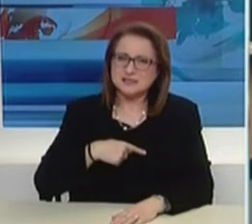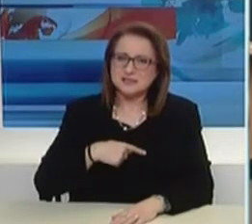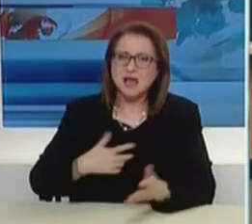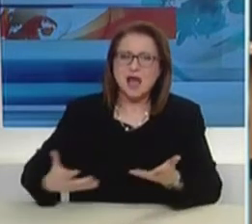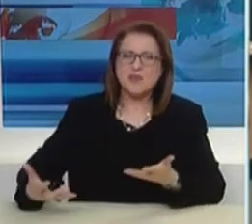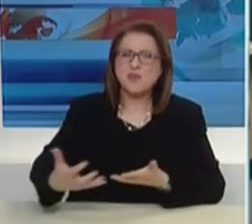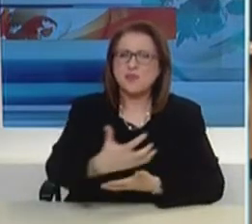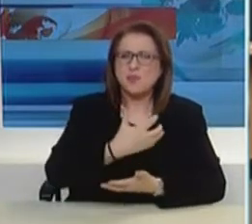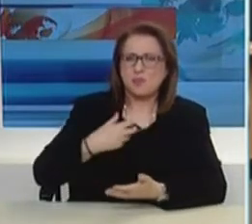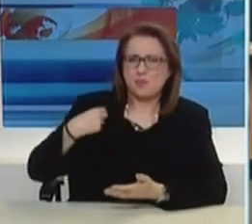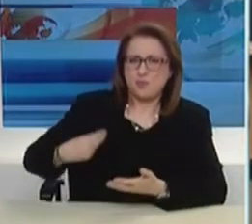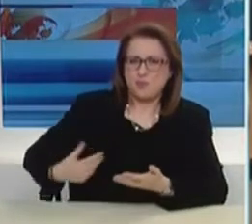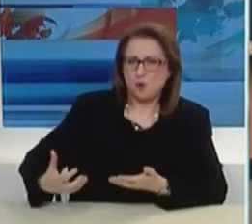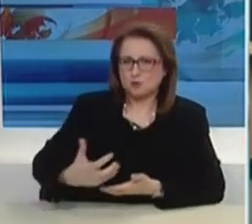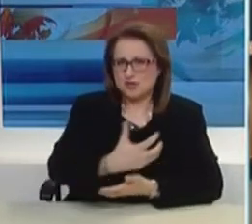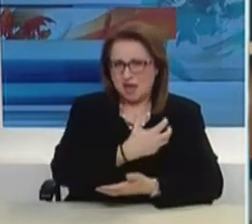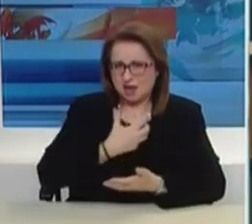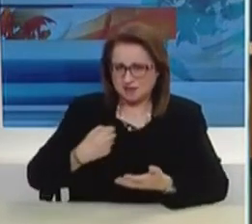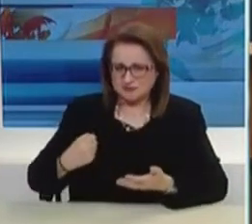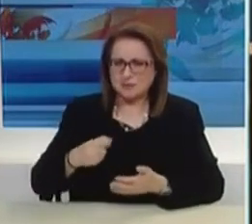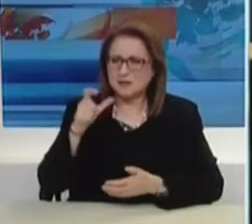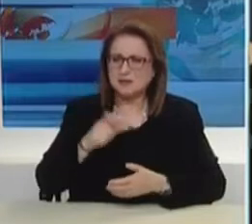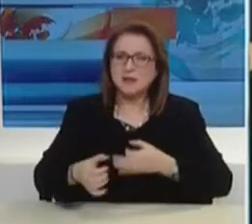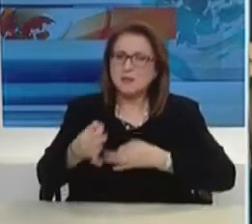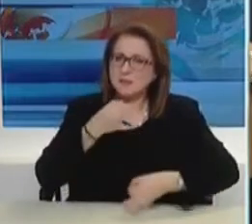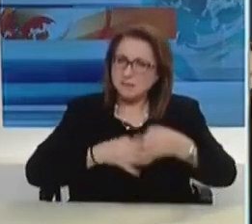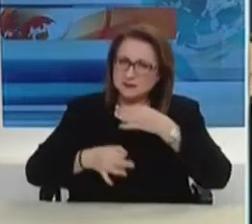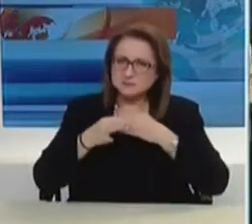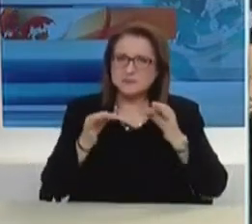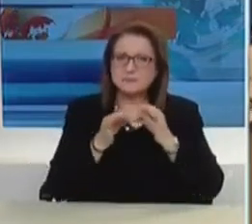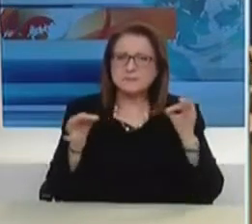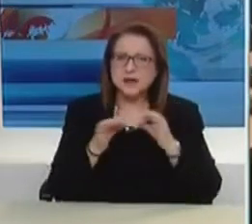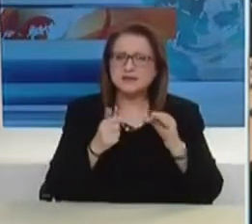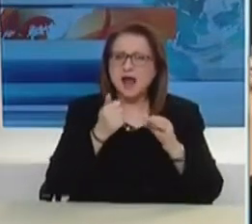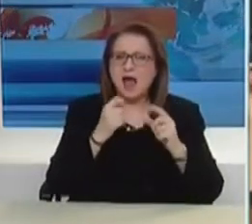κ. Γιώργος Πιτσιλής, ο οποίος θα μας ενημερώσει για τα μέτρα που έχει λάβει η ΑΔΕ